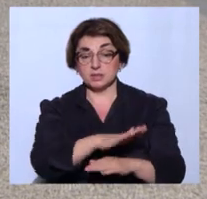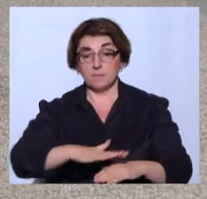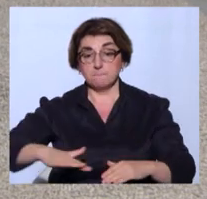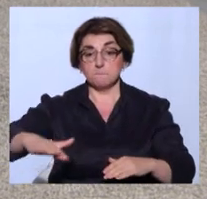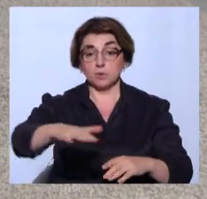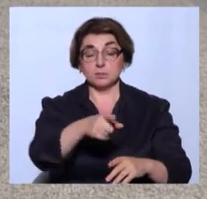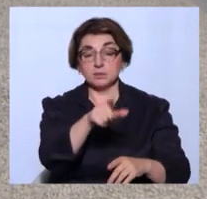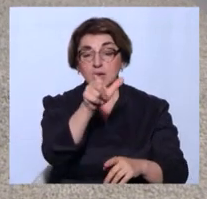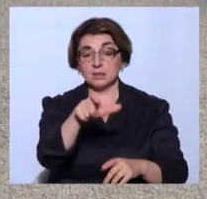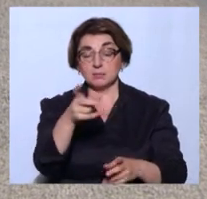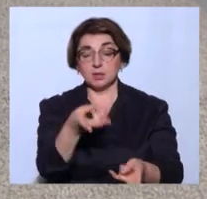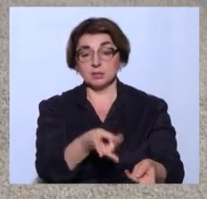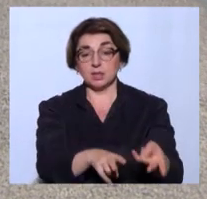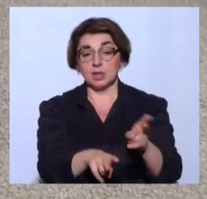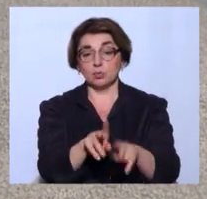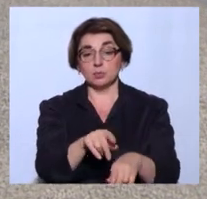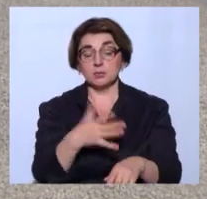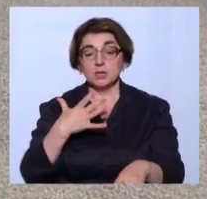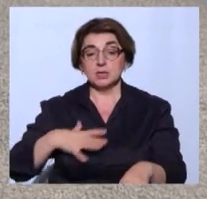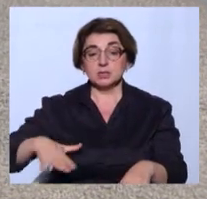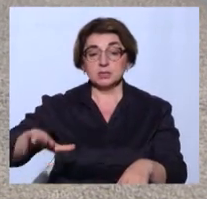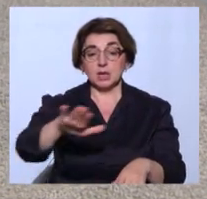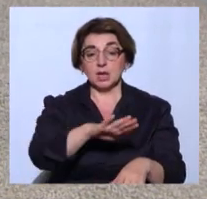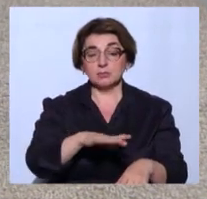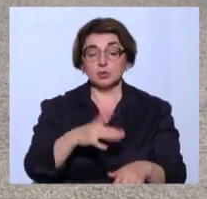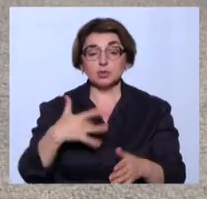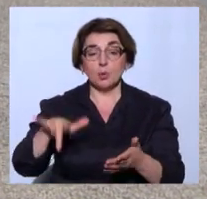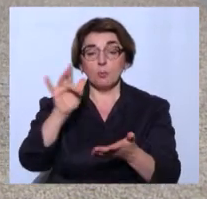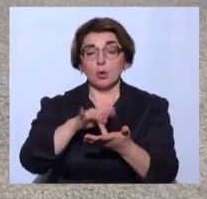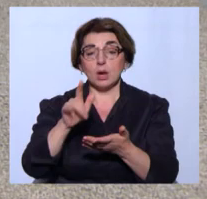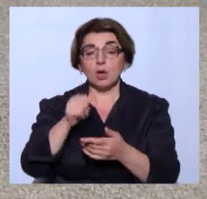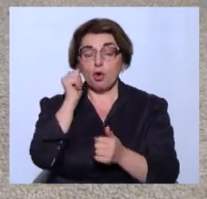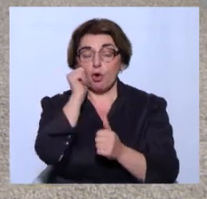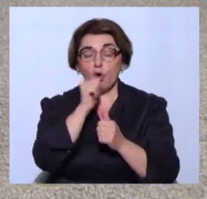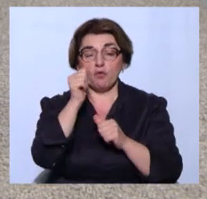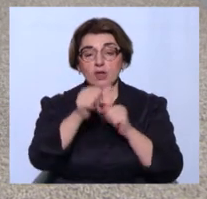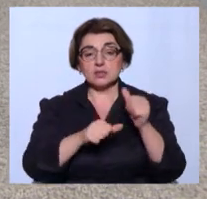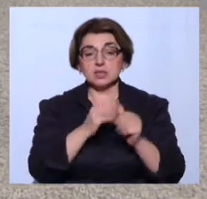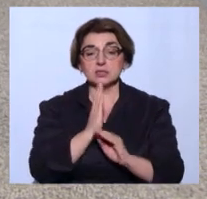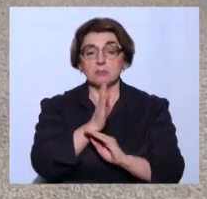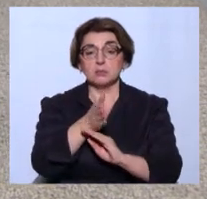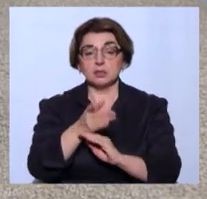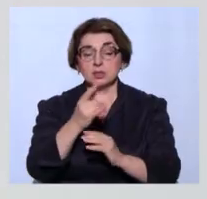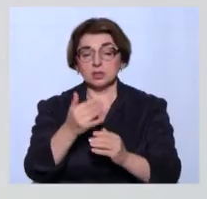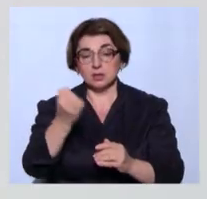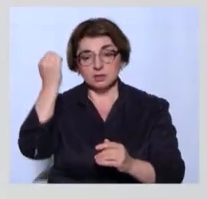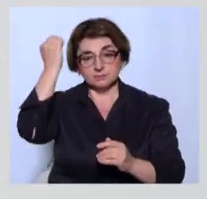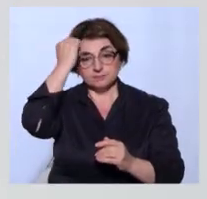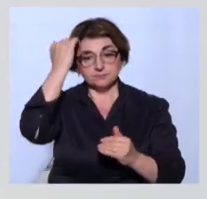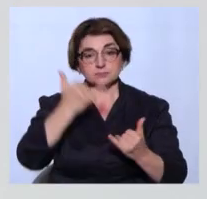სადაც დაიღუპნენ ეს ადამიანები. საქართველოს მოქალაქეები ყოველწლიურად მიდიან ხოლმე 9 აპრილს, 9 აპრილის